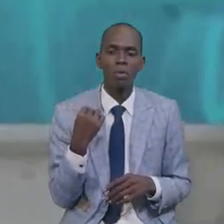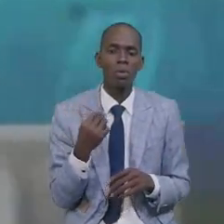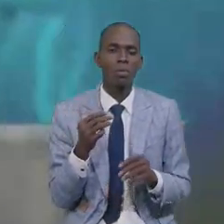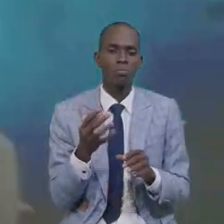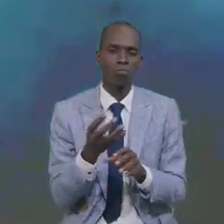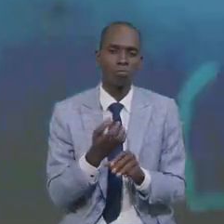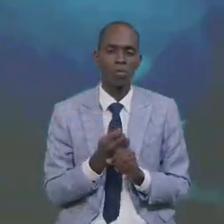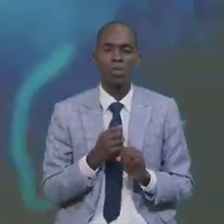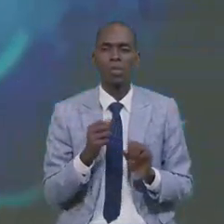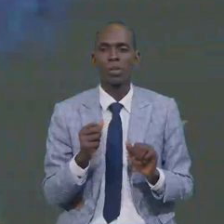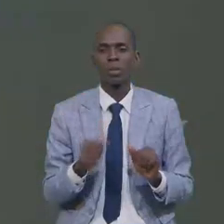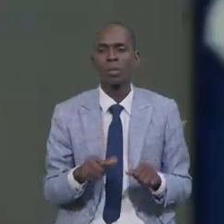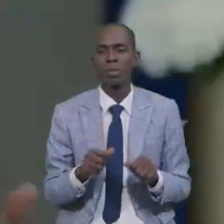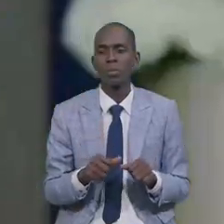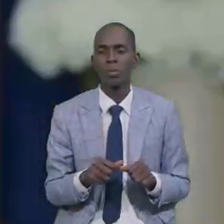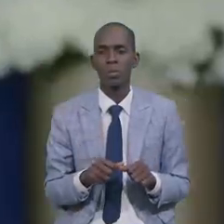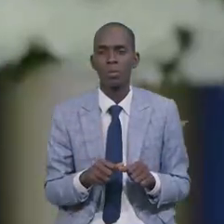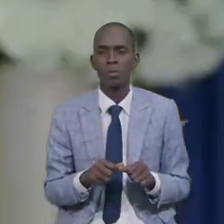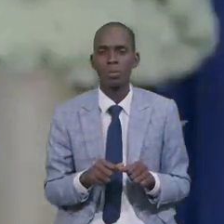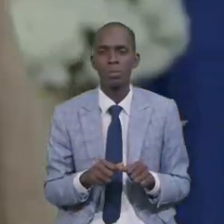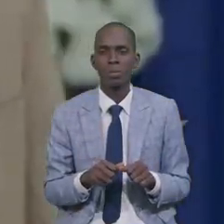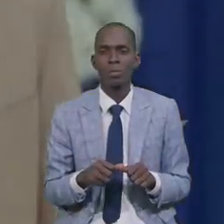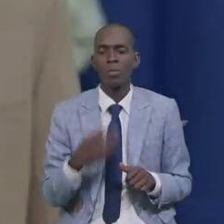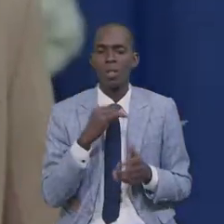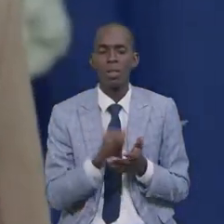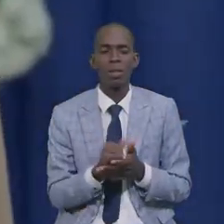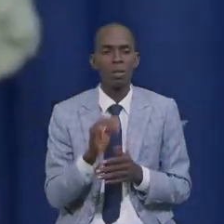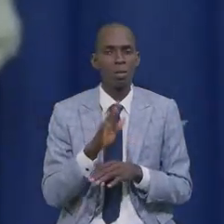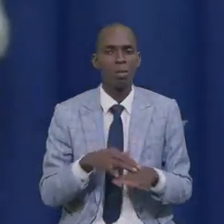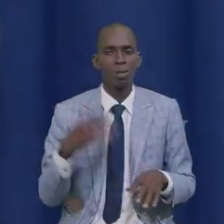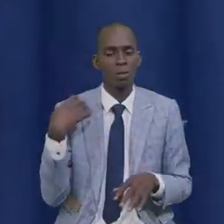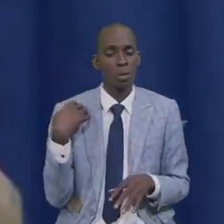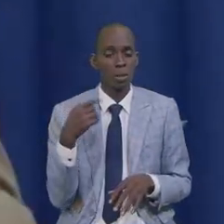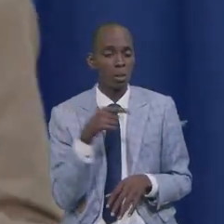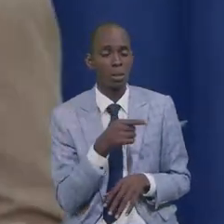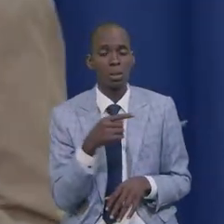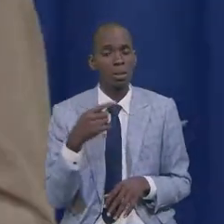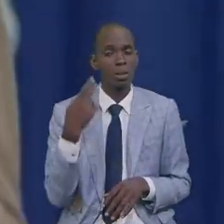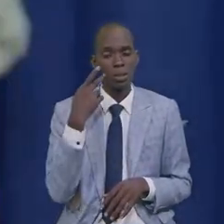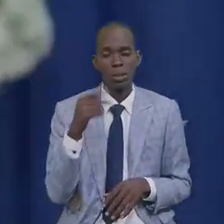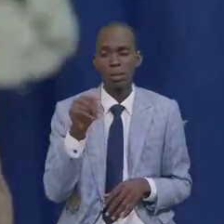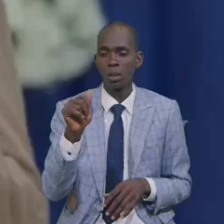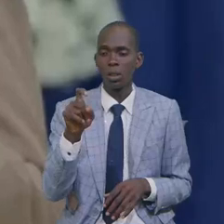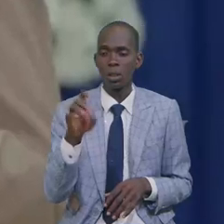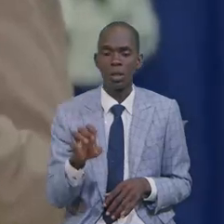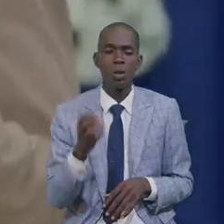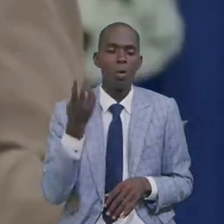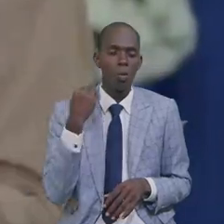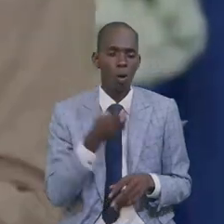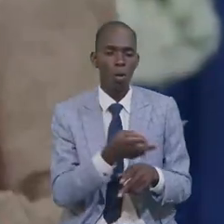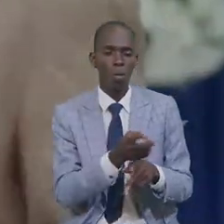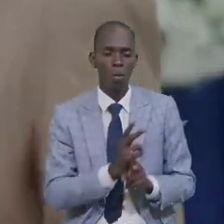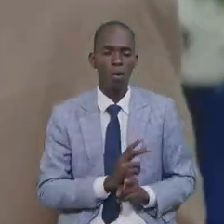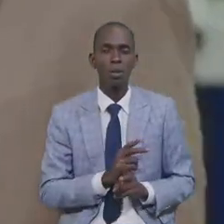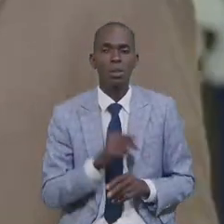recouvrable. Recouvrable. Il dit, ah mon Seigneur, c'était emprunté. Il avait